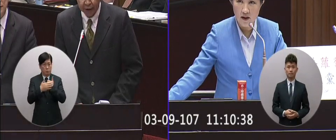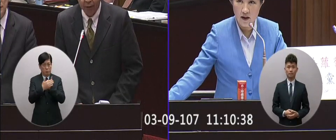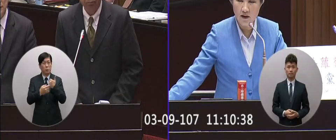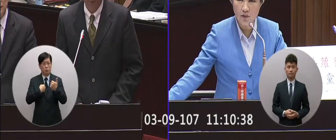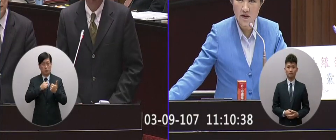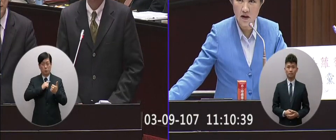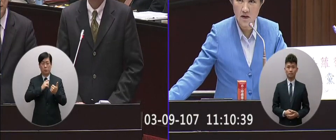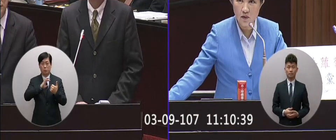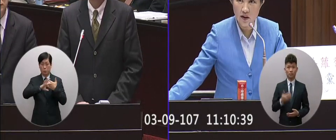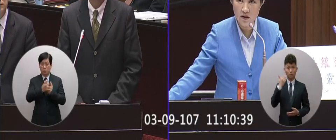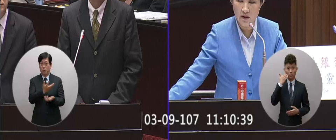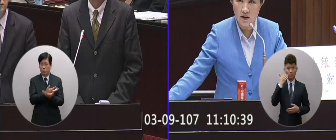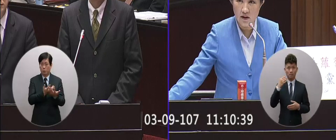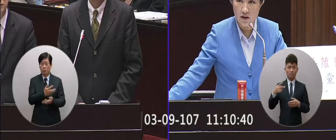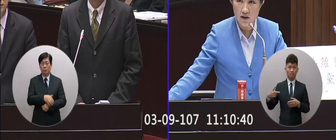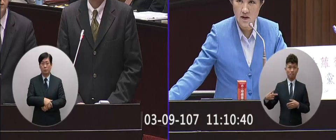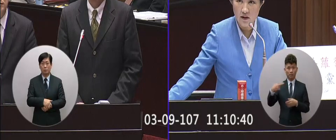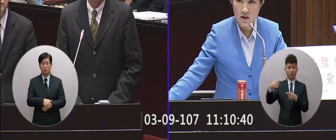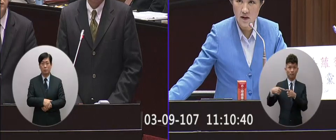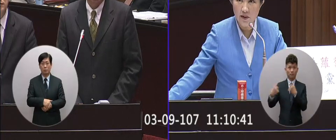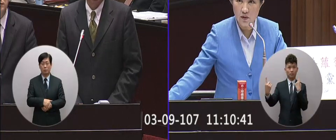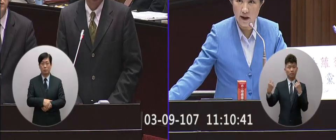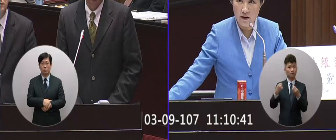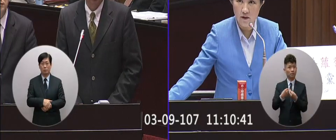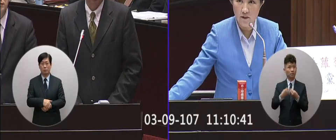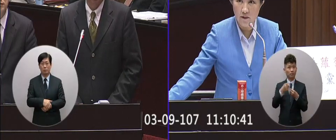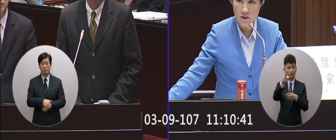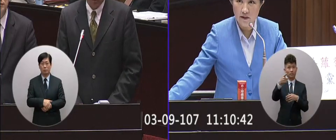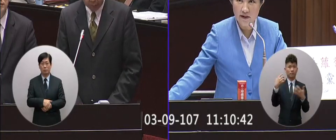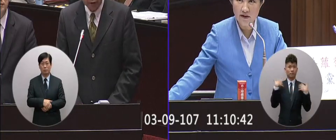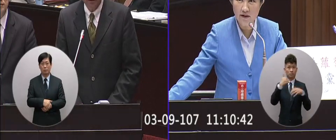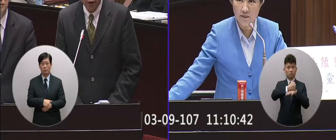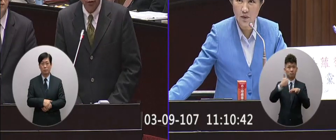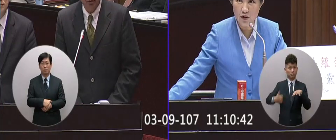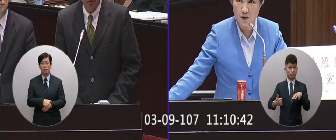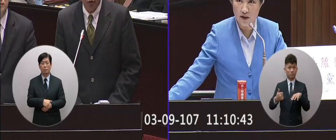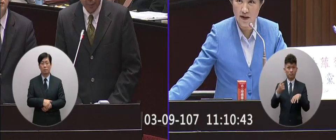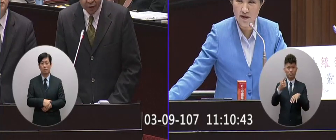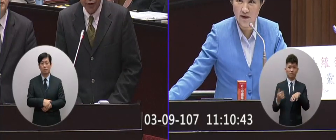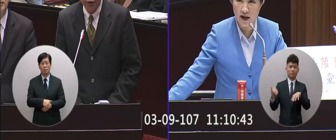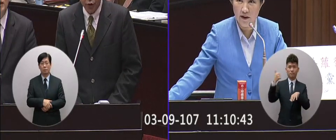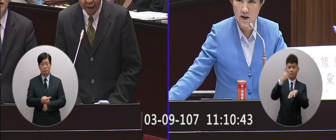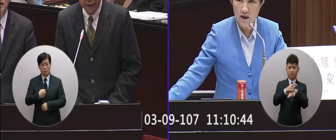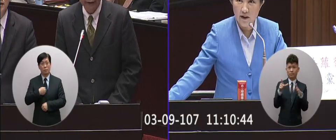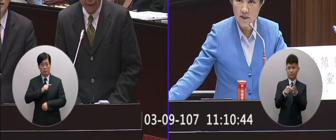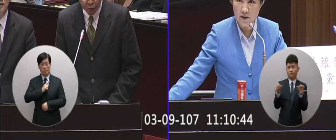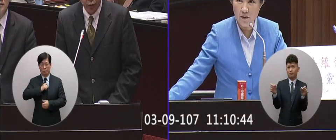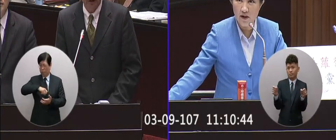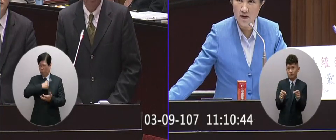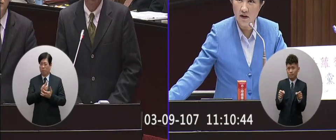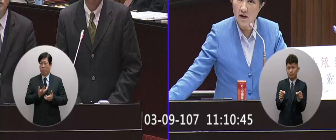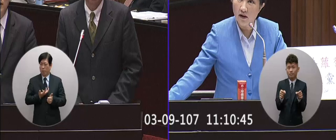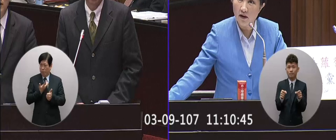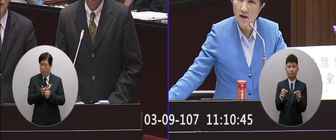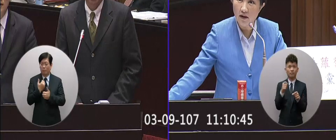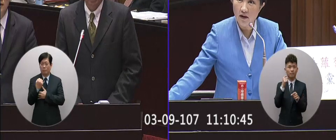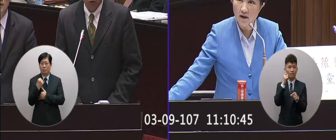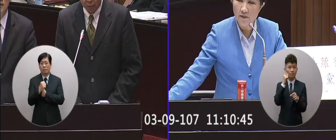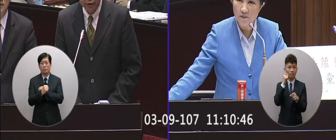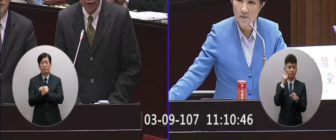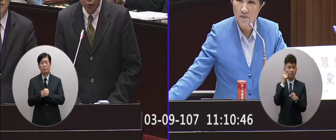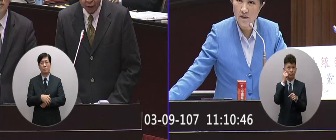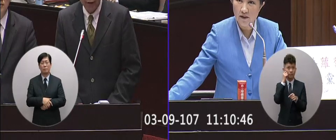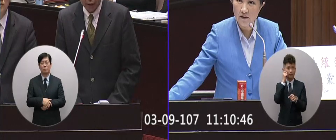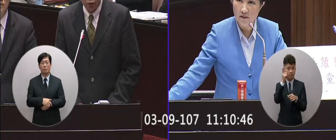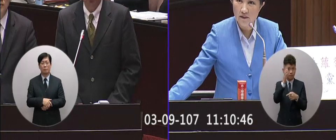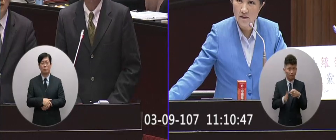我们的邦交。 那断交，断交的，你被掳的，你才上台没多久，才上台半个月而已。